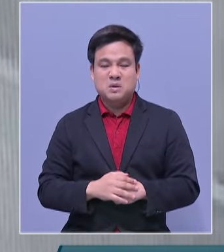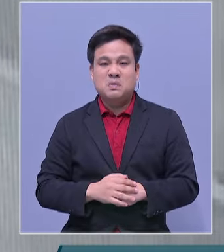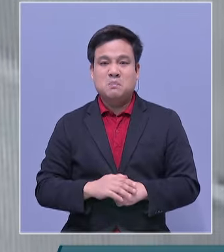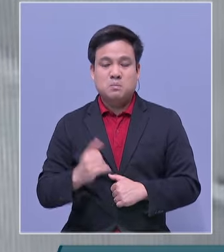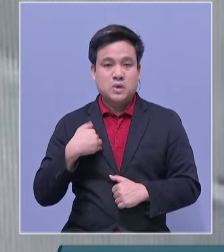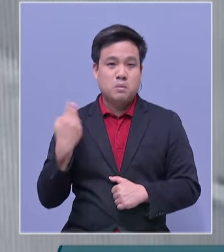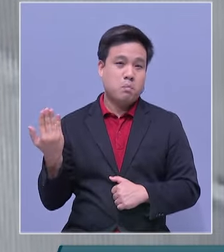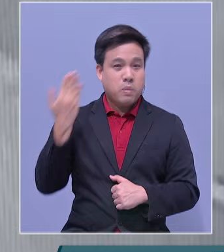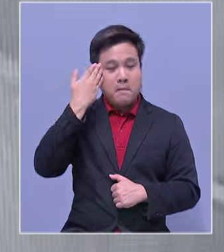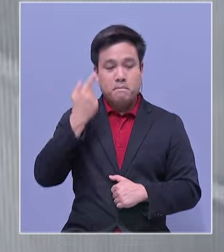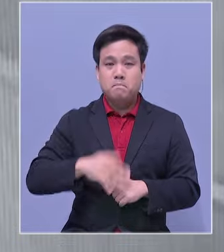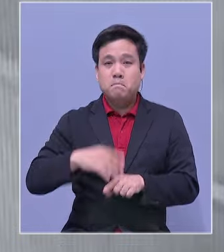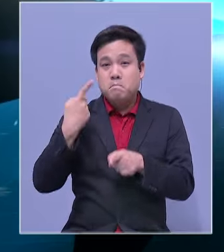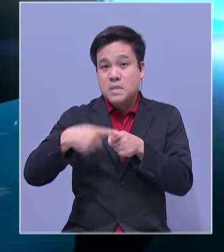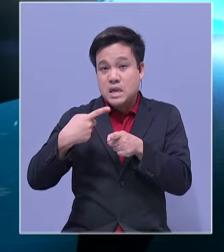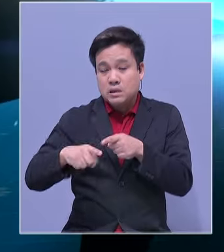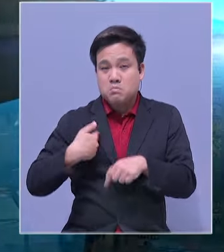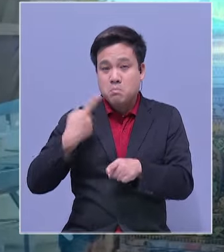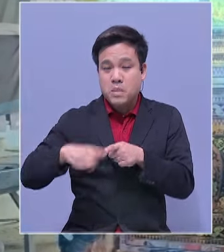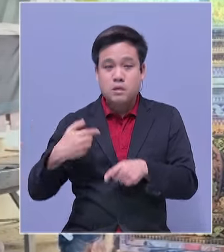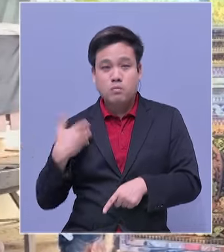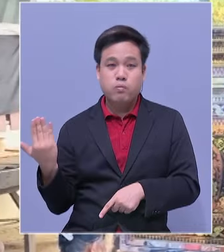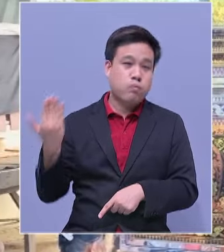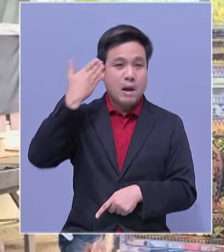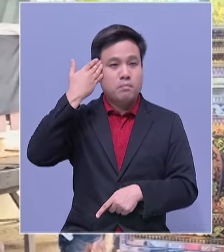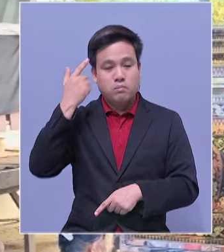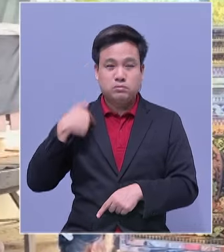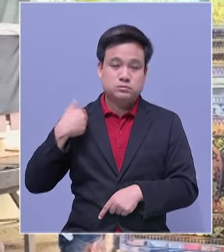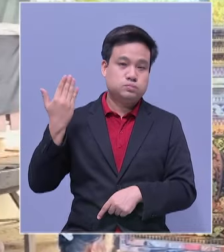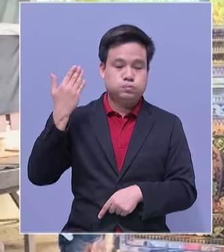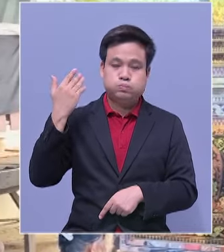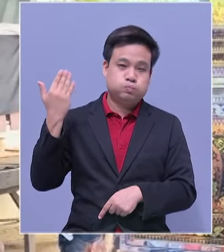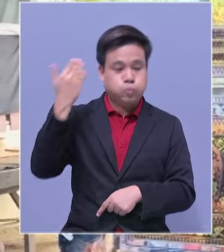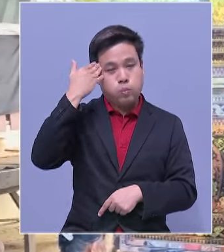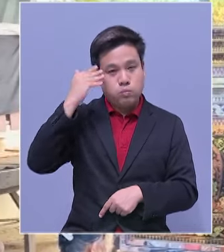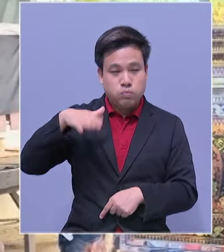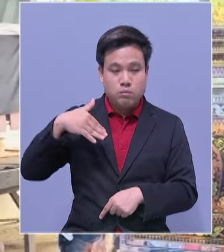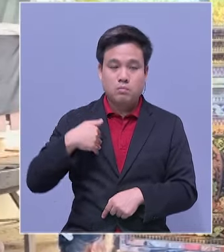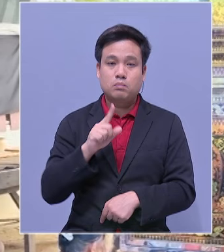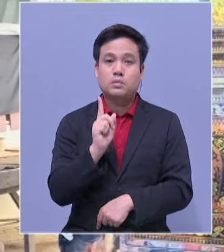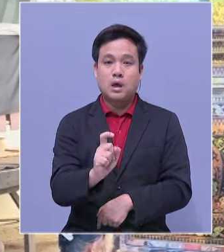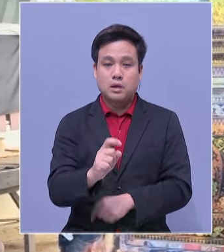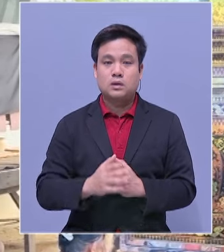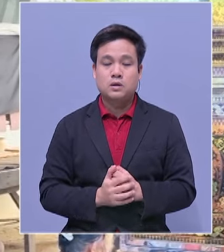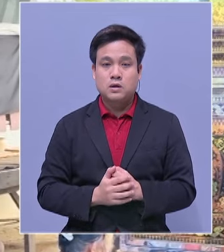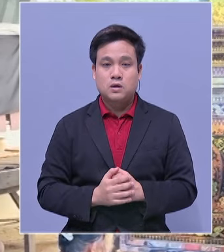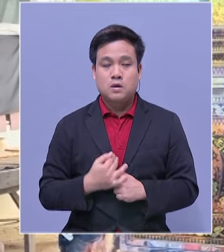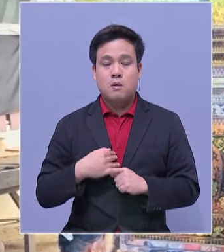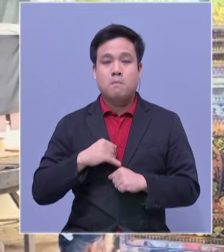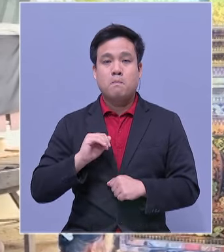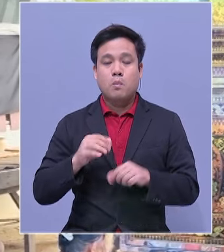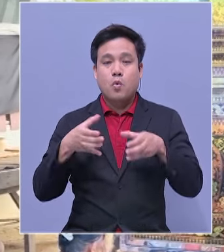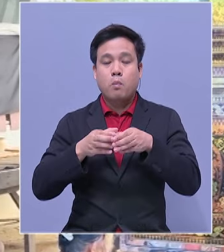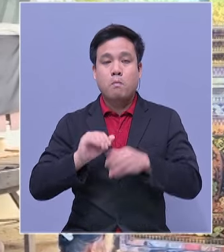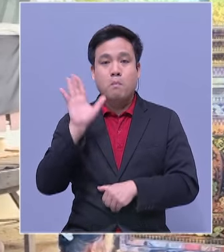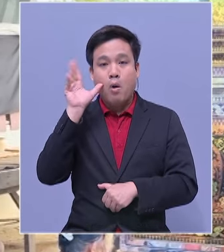ทะลุกะโหลกศีรษะถึงชั้นสมองทำให้เสียชีวิตนะคะโดยในวันเดียวกันเนี่ยผู้ปกครองของกลุ่มผู้ก่อเหตุ